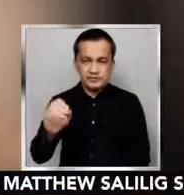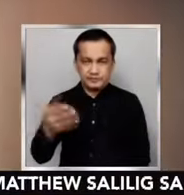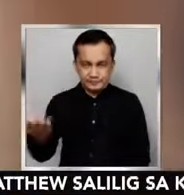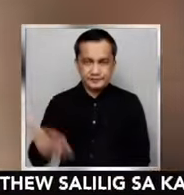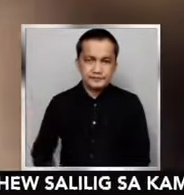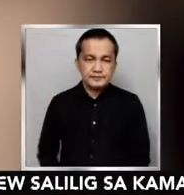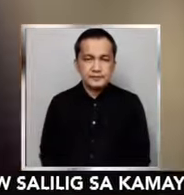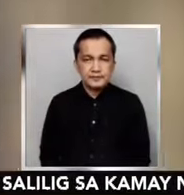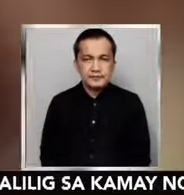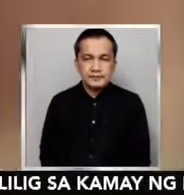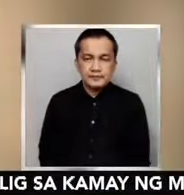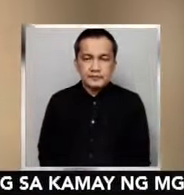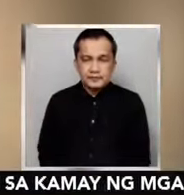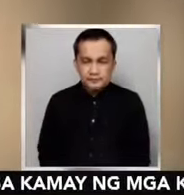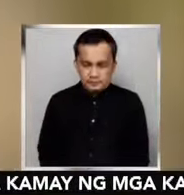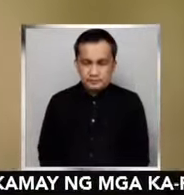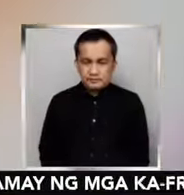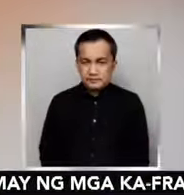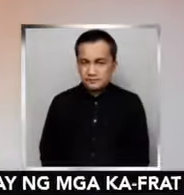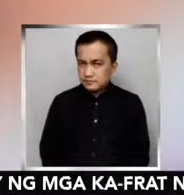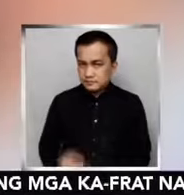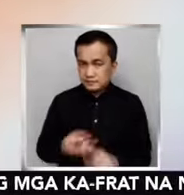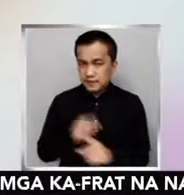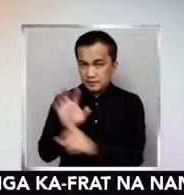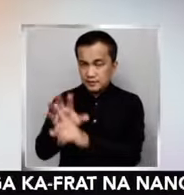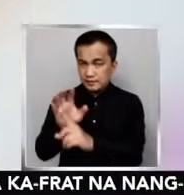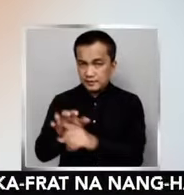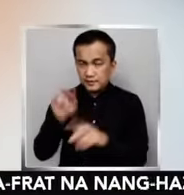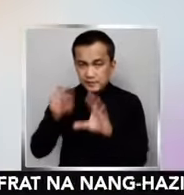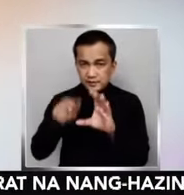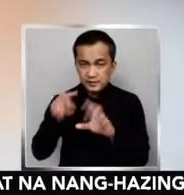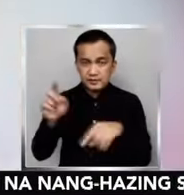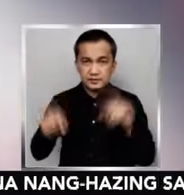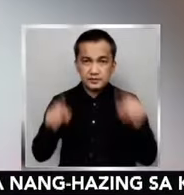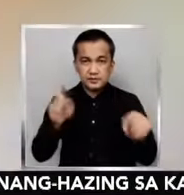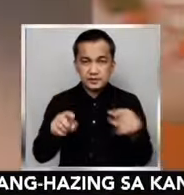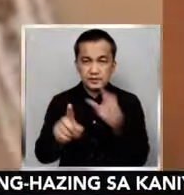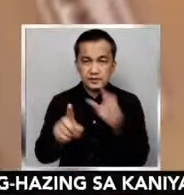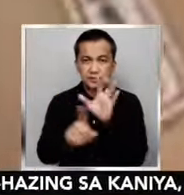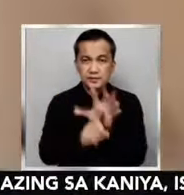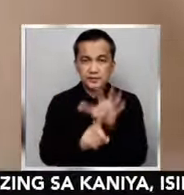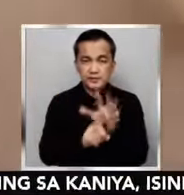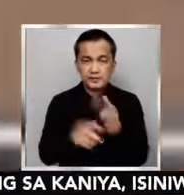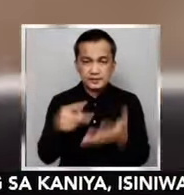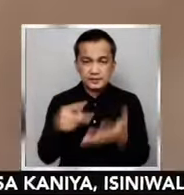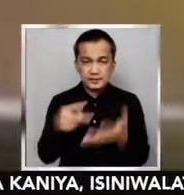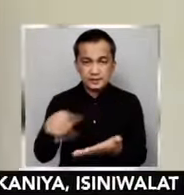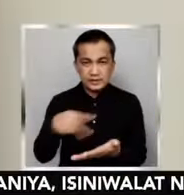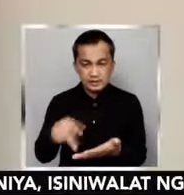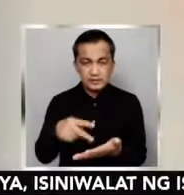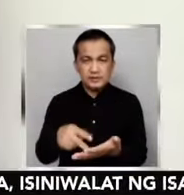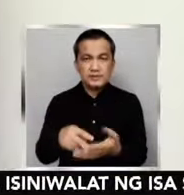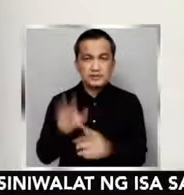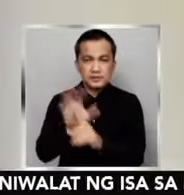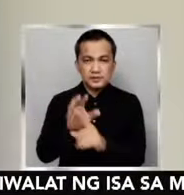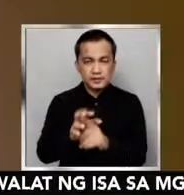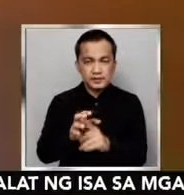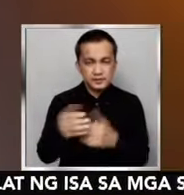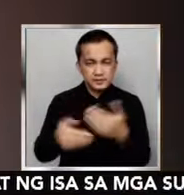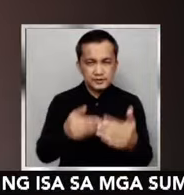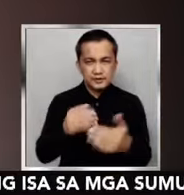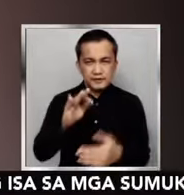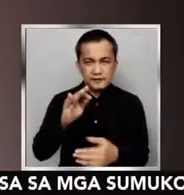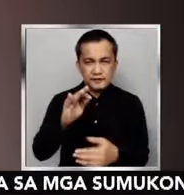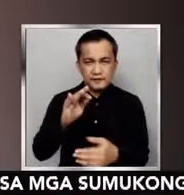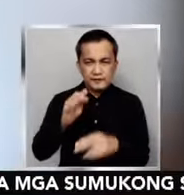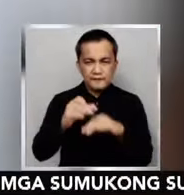Soriano mula sa viral videos ng iba't ibang usong sayaw hanggang sa mga usong Trends filters at